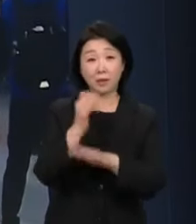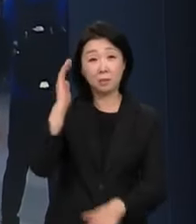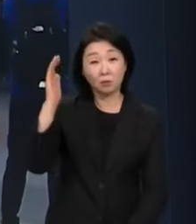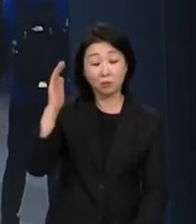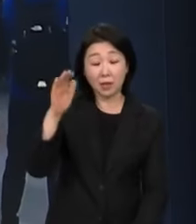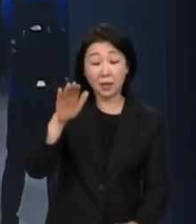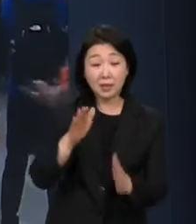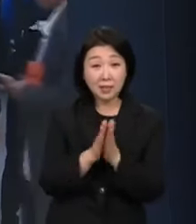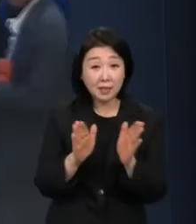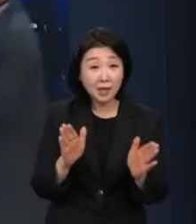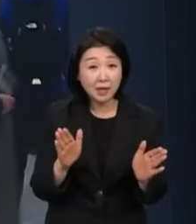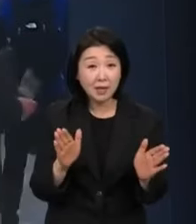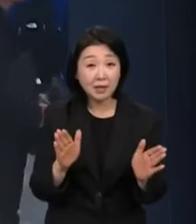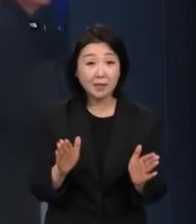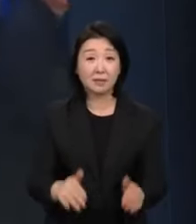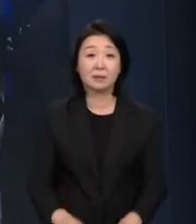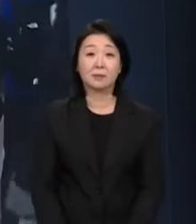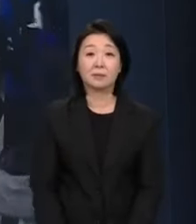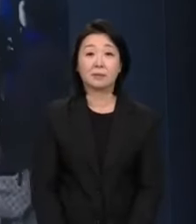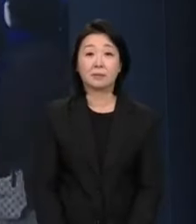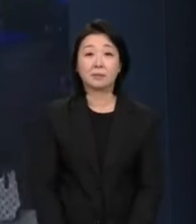유세 시작했습니까?